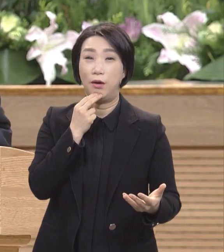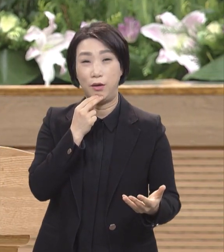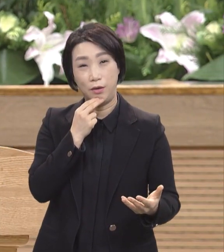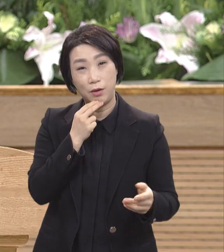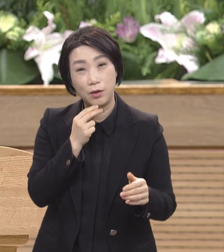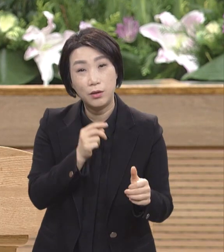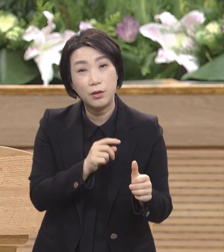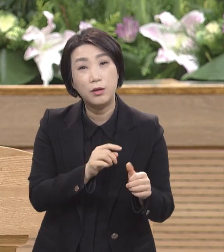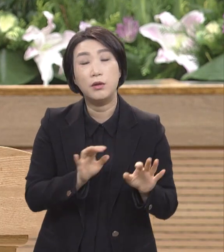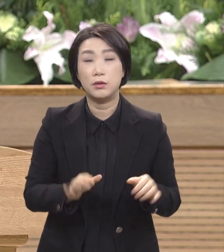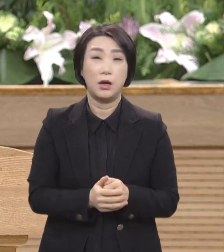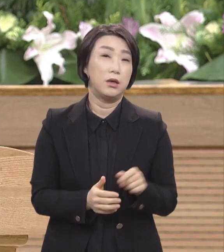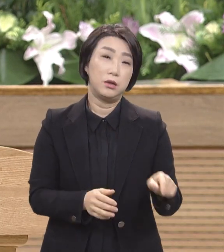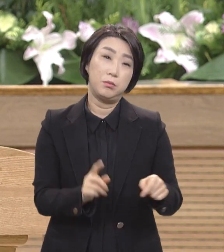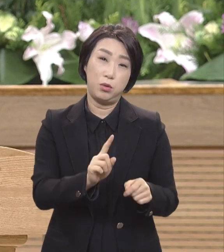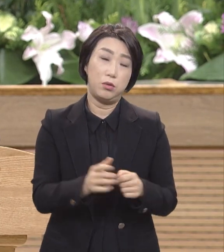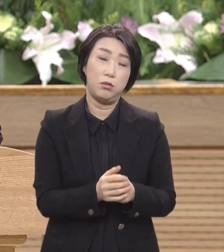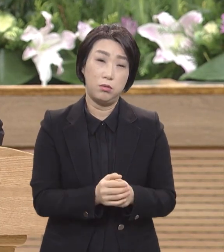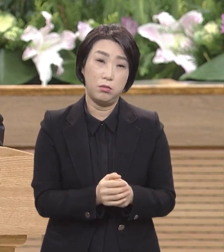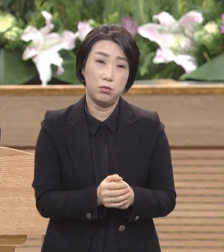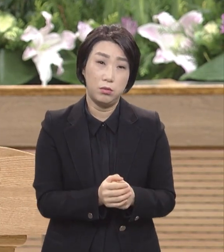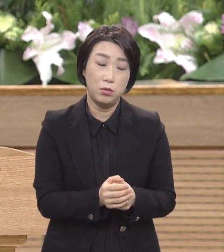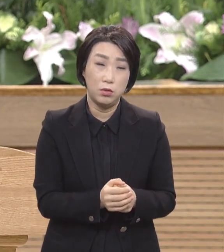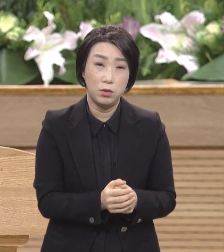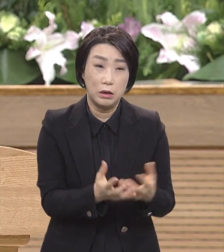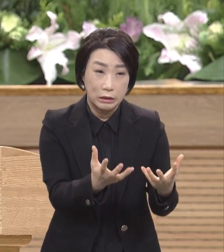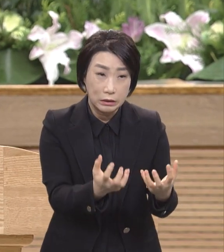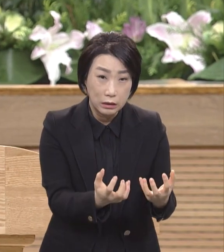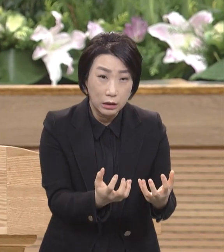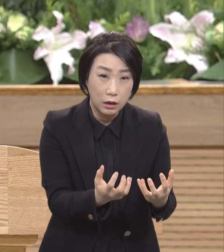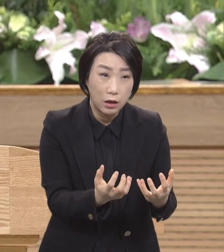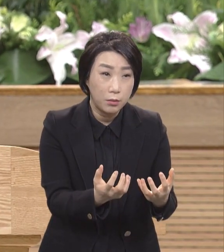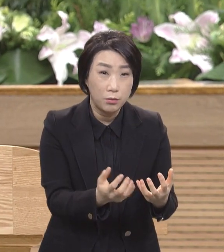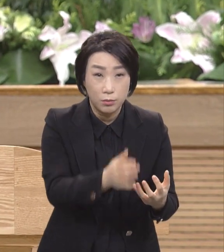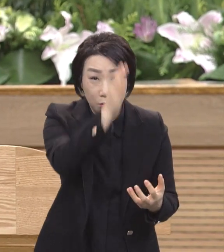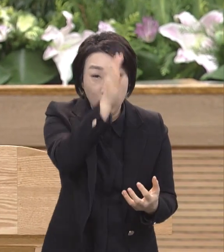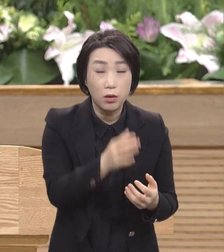그는 나병에 걸리든 뭐